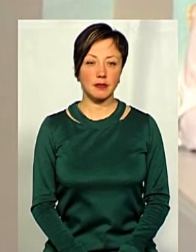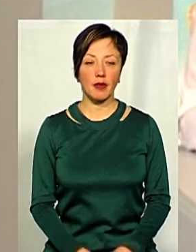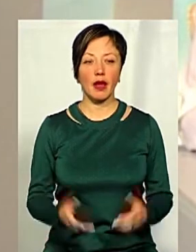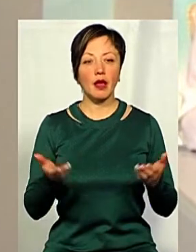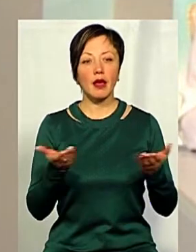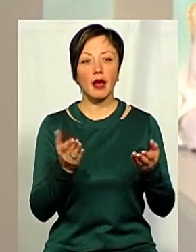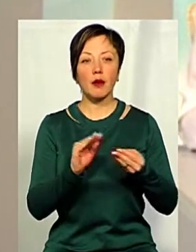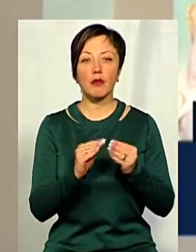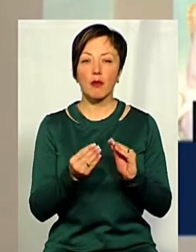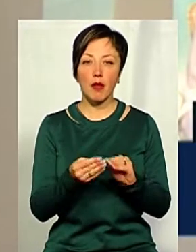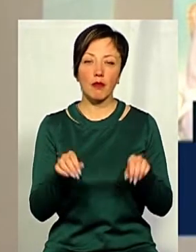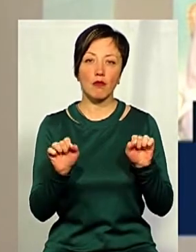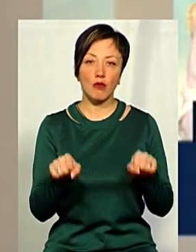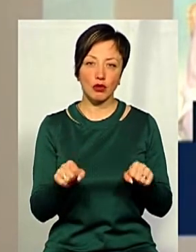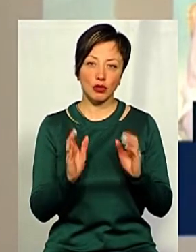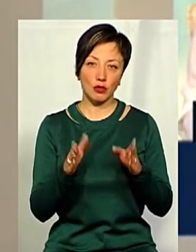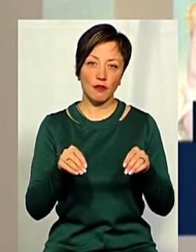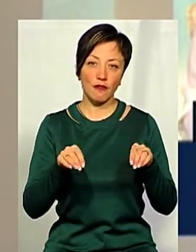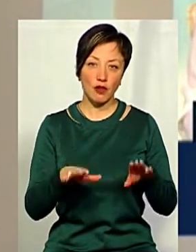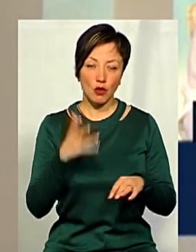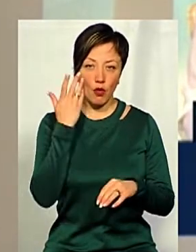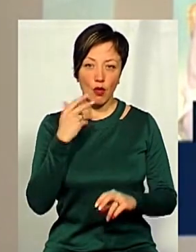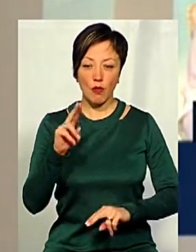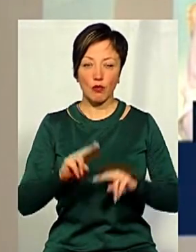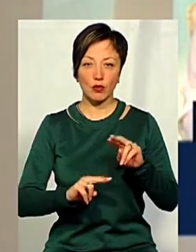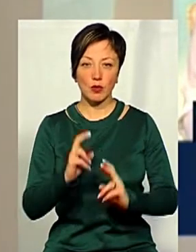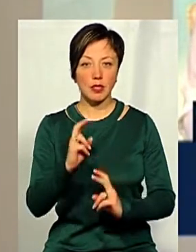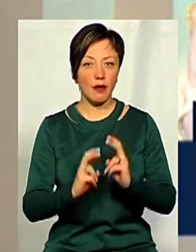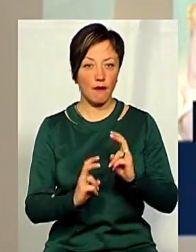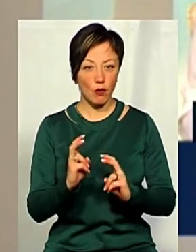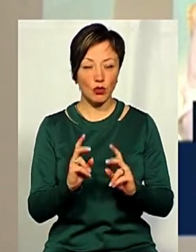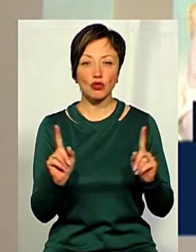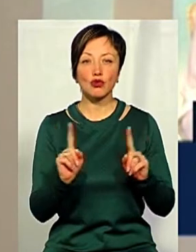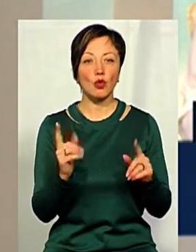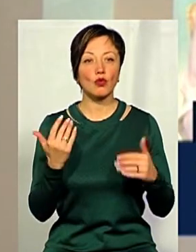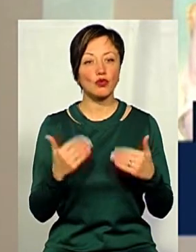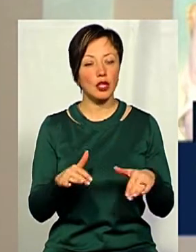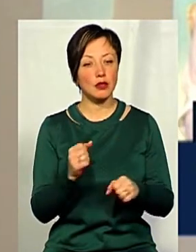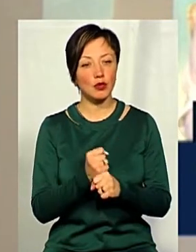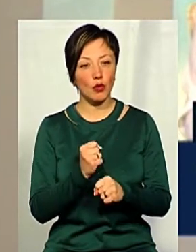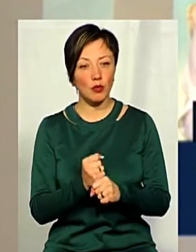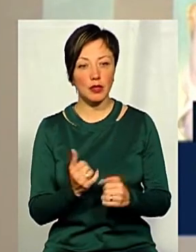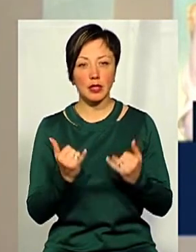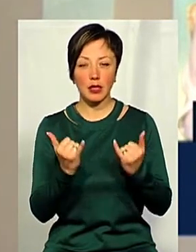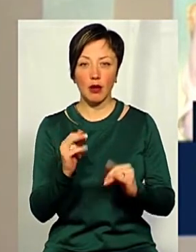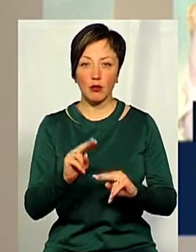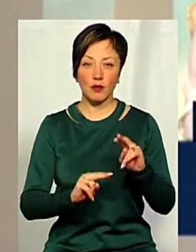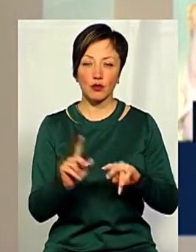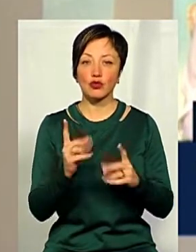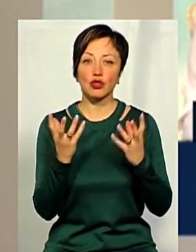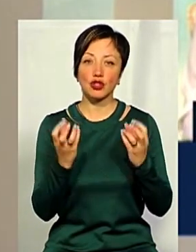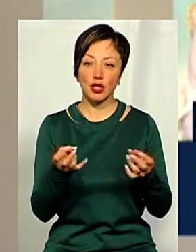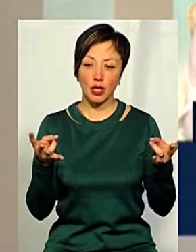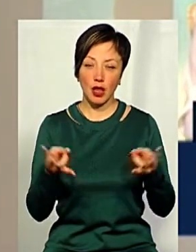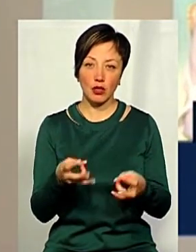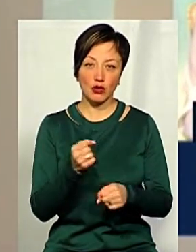Які проблеми можна буде вирішити, побудувавши завод? Що вже зроблено для його зведення та що ще